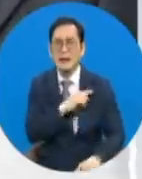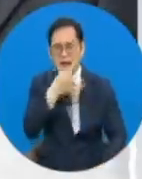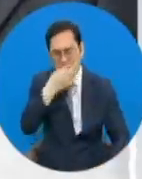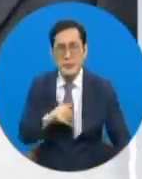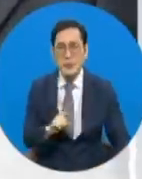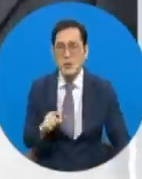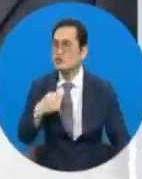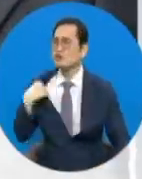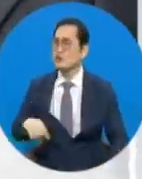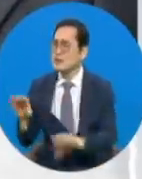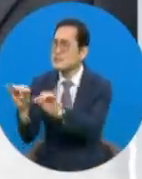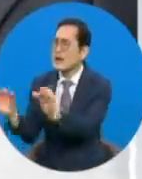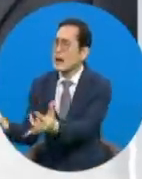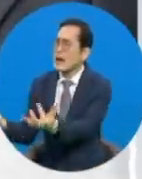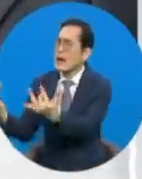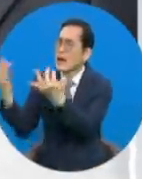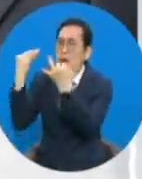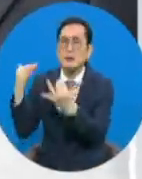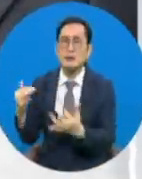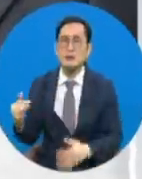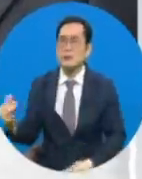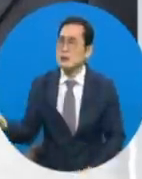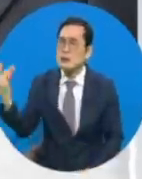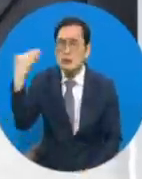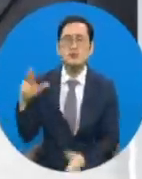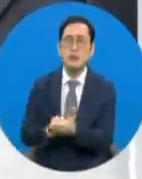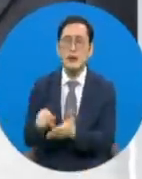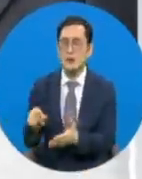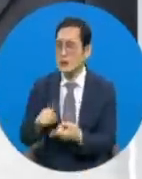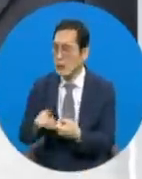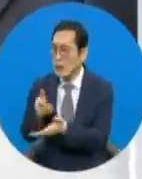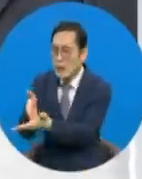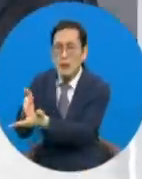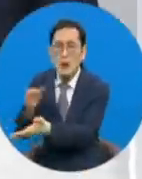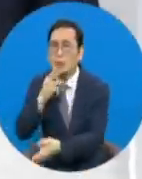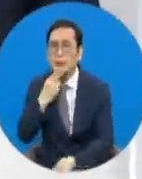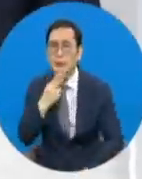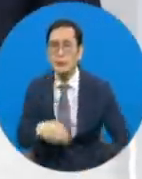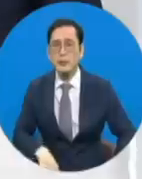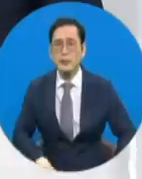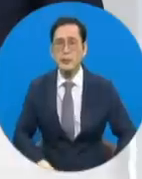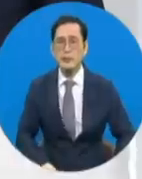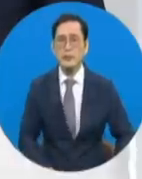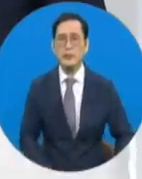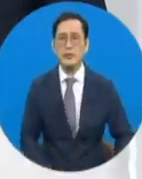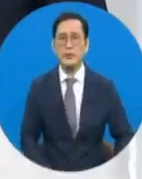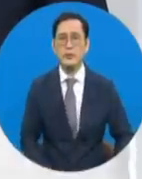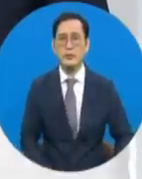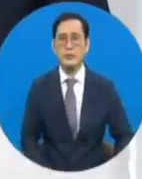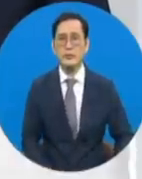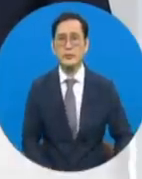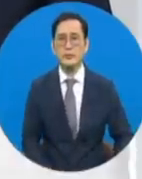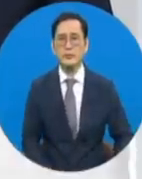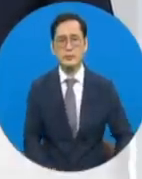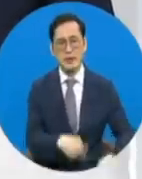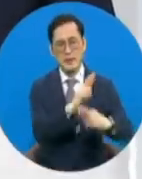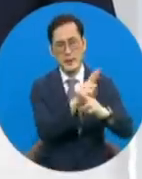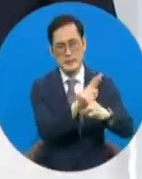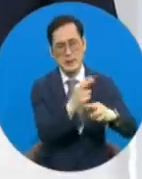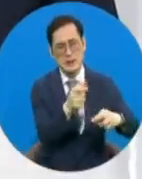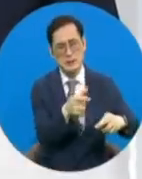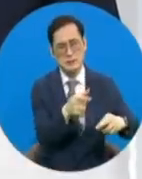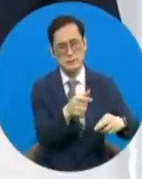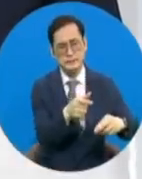중국에 대해서 민주당이 단 한마디 얘기를 할 수 있습니까? 최근에 나오고 있는 얘기는 후쿠시마 오염수 문제로 불거졌던 방사능 문제에 이러한